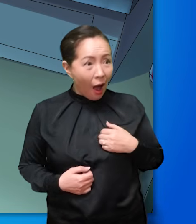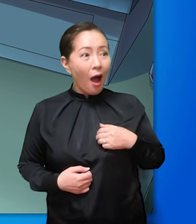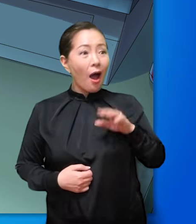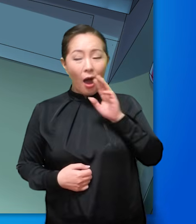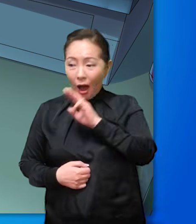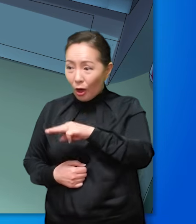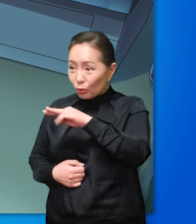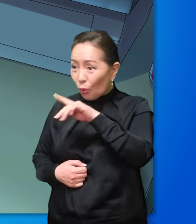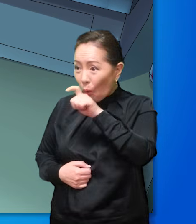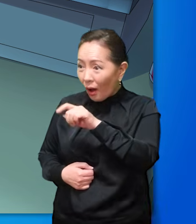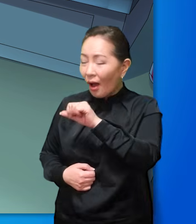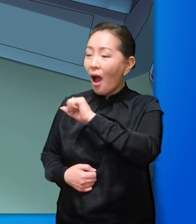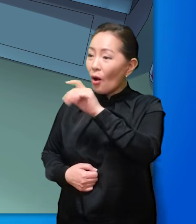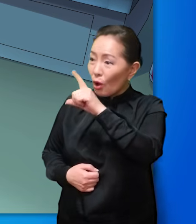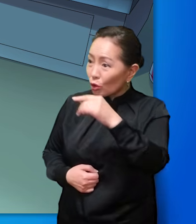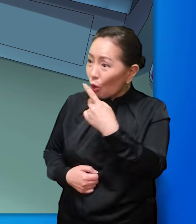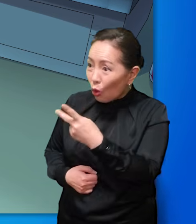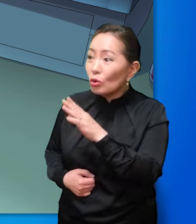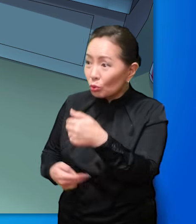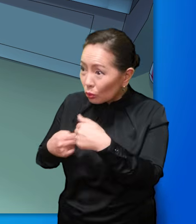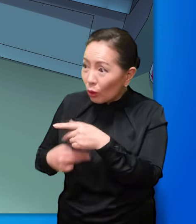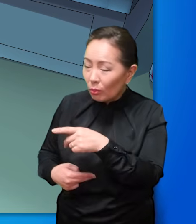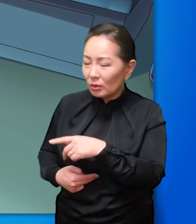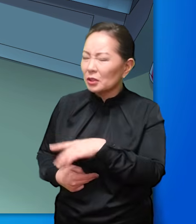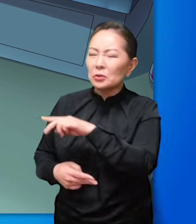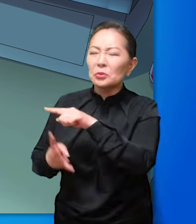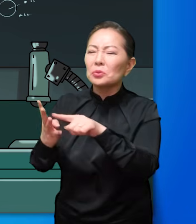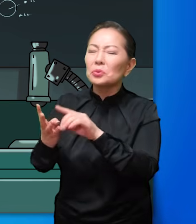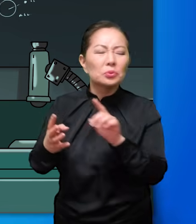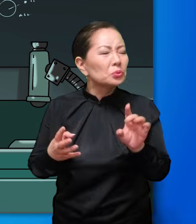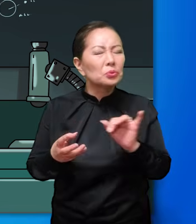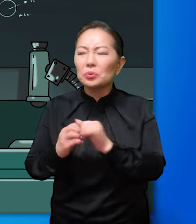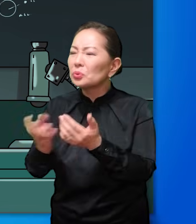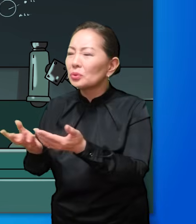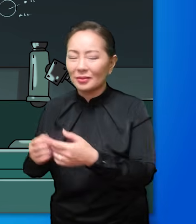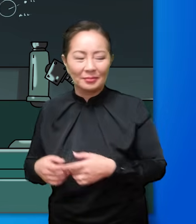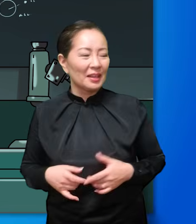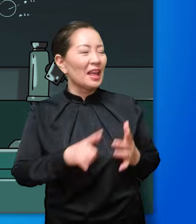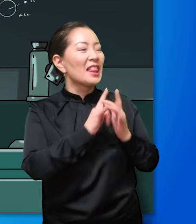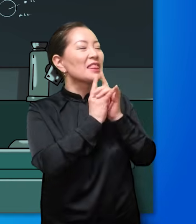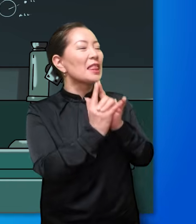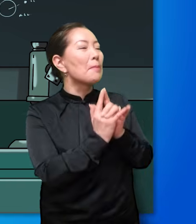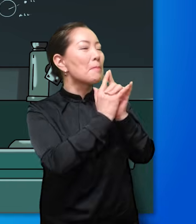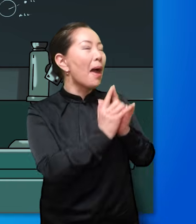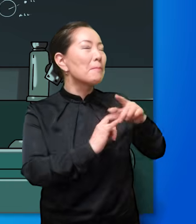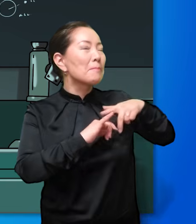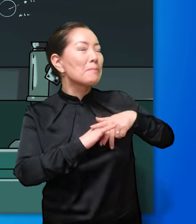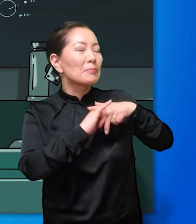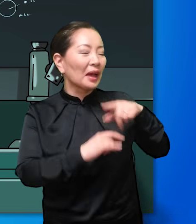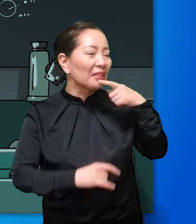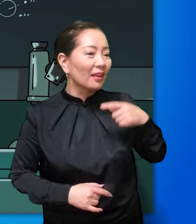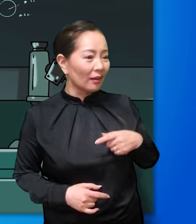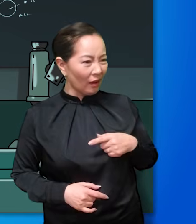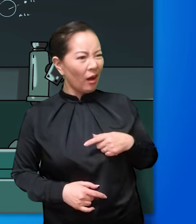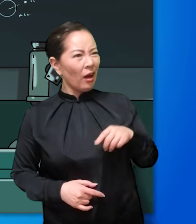хоёр хөргээд ирнэ гэж байсан. тунхын аав ээж нь үү? Аа. Тэр хэд яг юу хийж явж байгаа юм бол? Тэмээ унана гэдэл